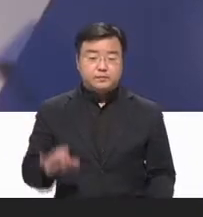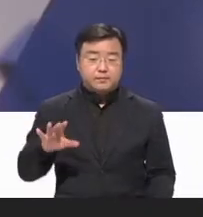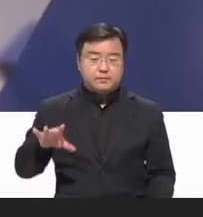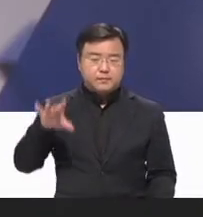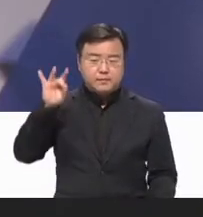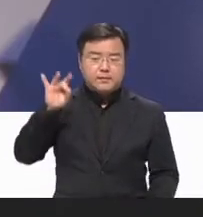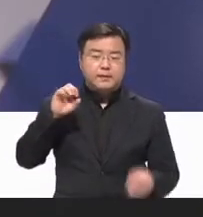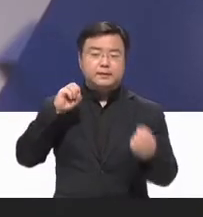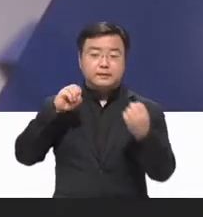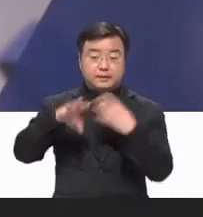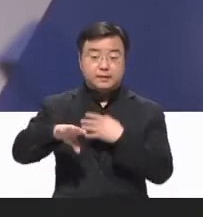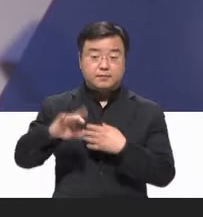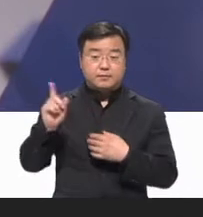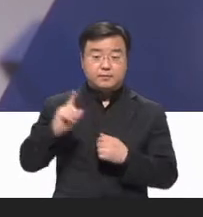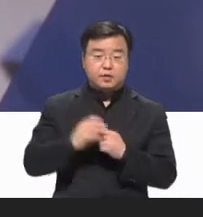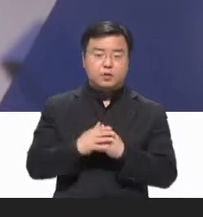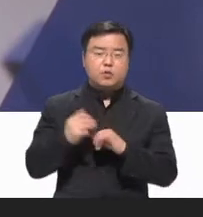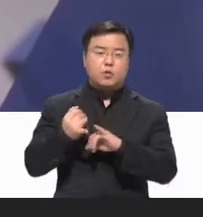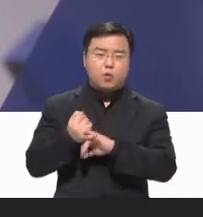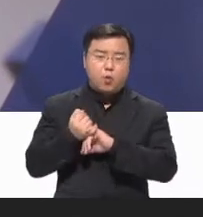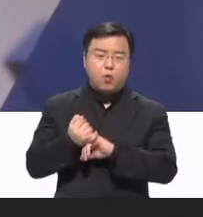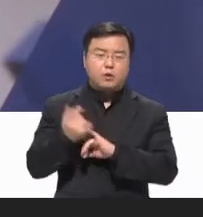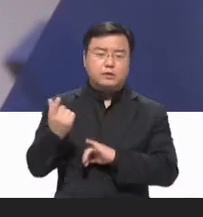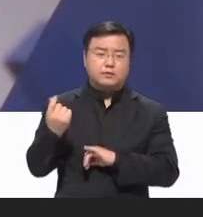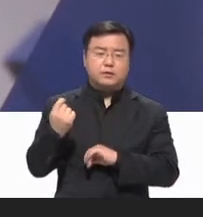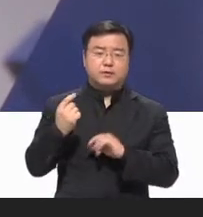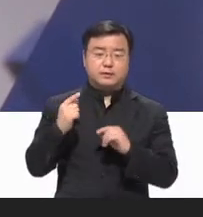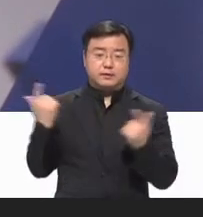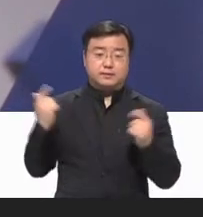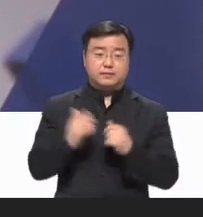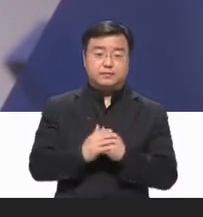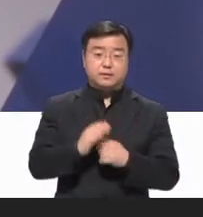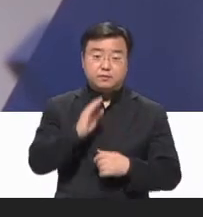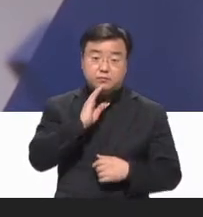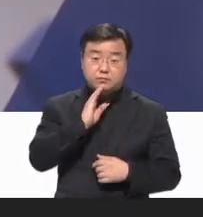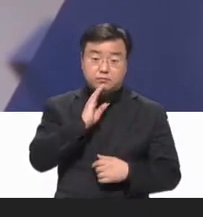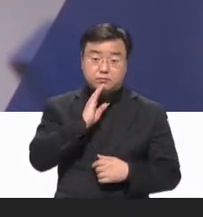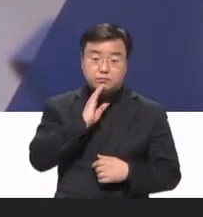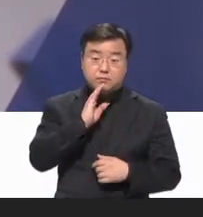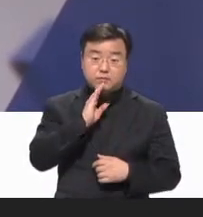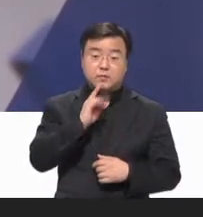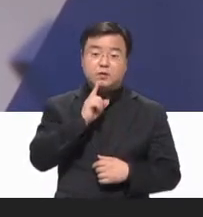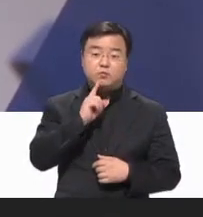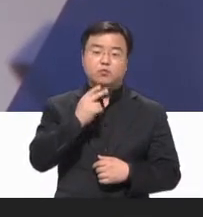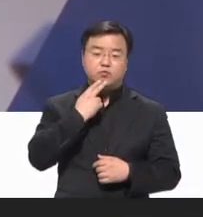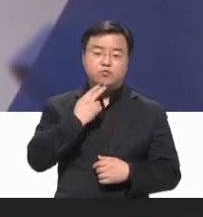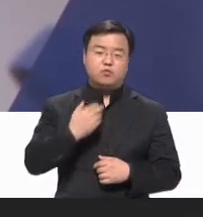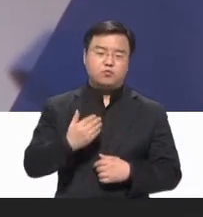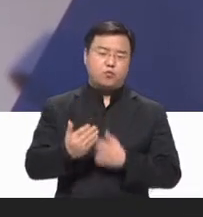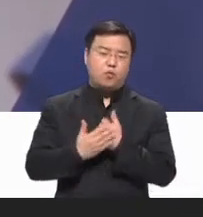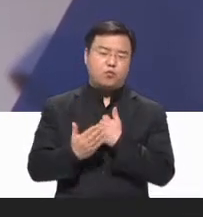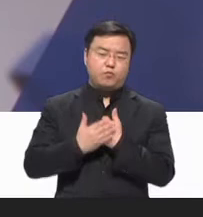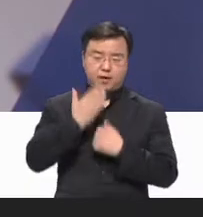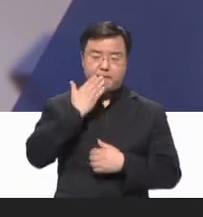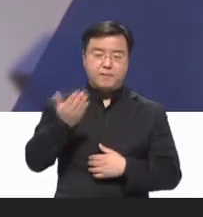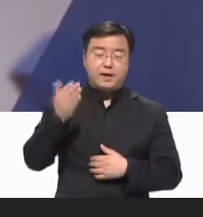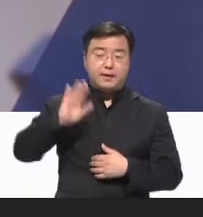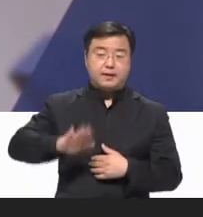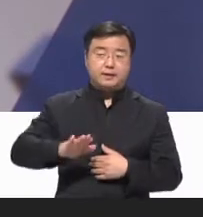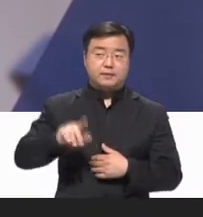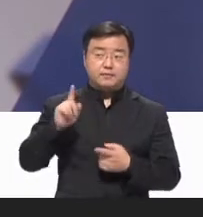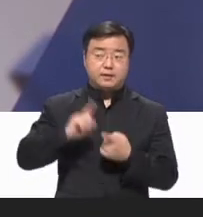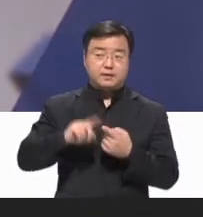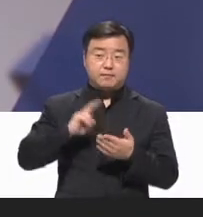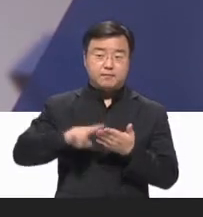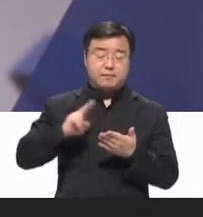답부터 말하자면 예 어 꼭 그렇지 않습니다 예 네 물론 도움이 될 수 있겠지만 만화 창작 학과를 나와야만 웹툰을